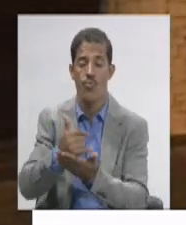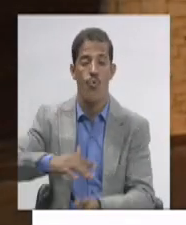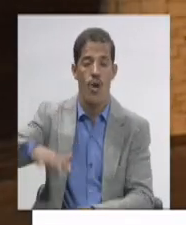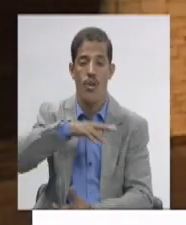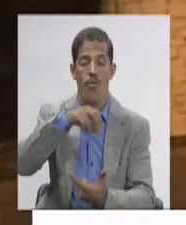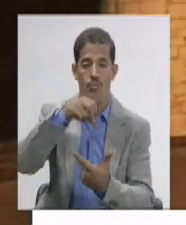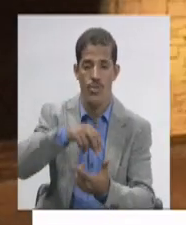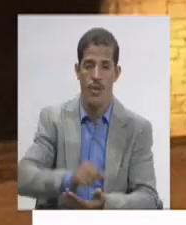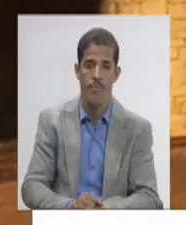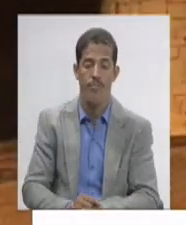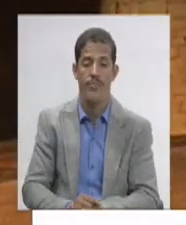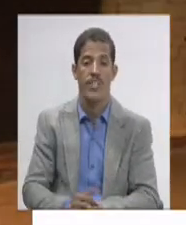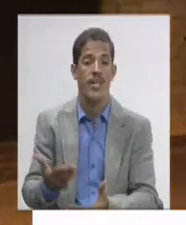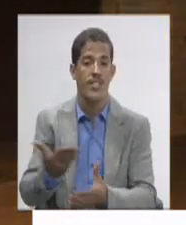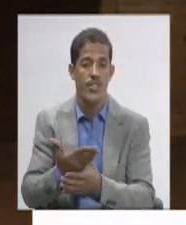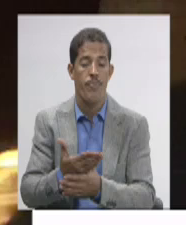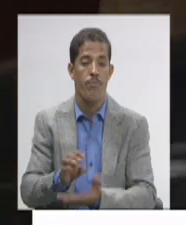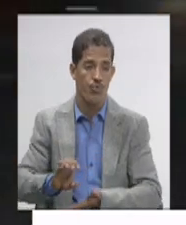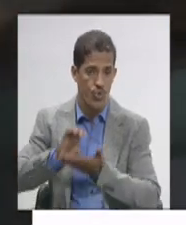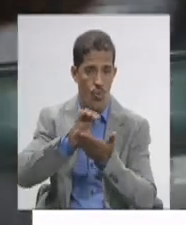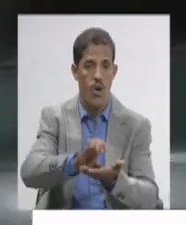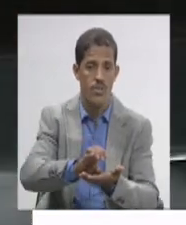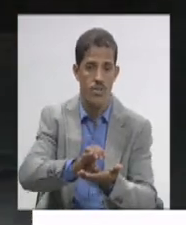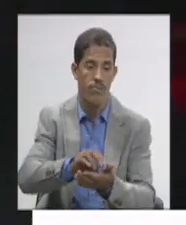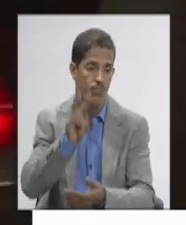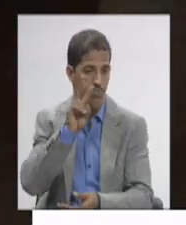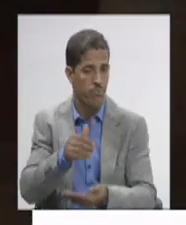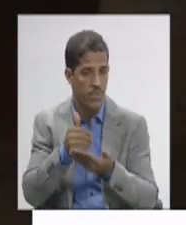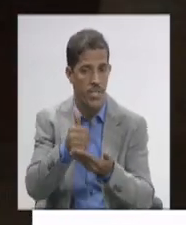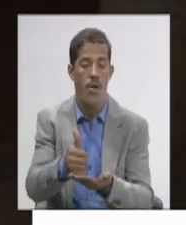الوطني من خلال الجوائز التي يتم